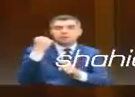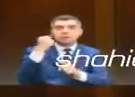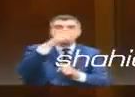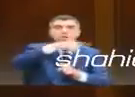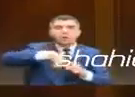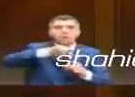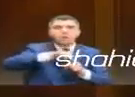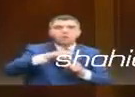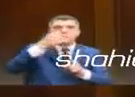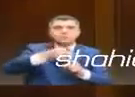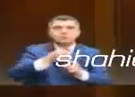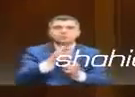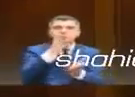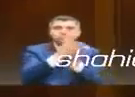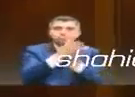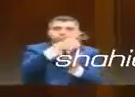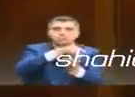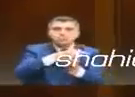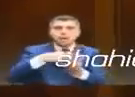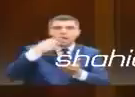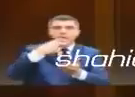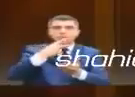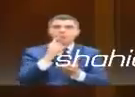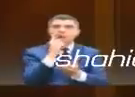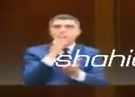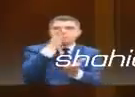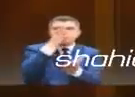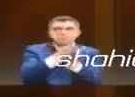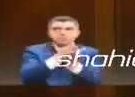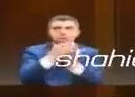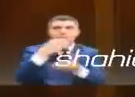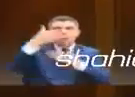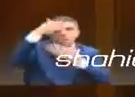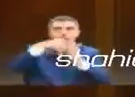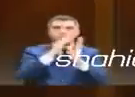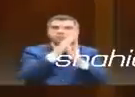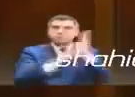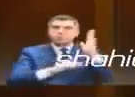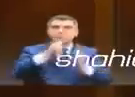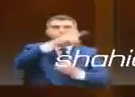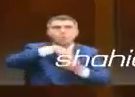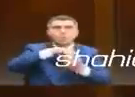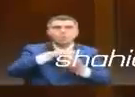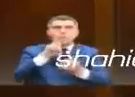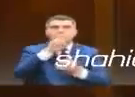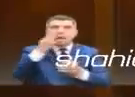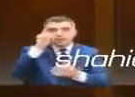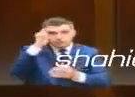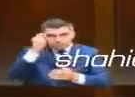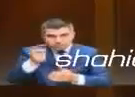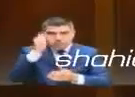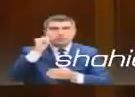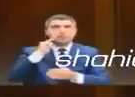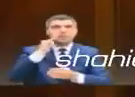باراده واحده وصوت واحد يصدح المغرب اولا واخيرا بقياده ملكنا حفظه